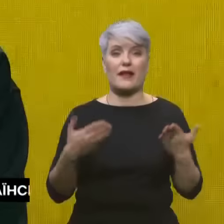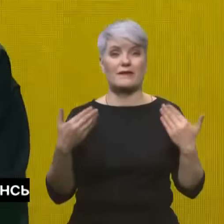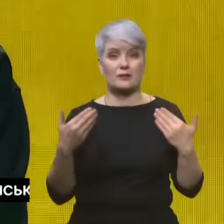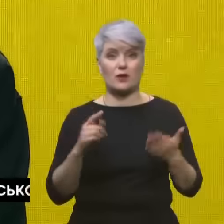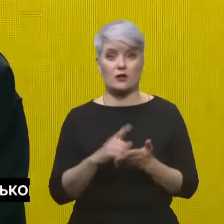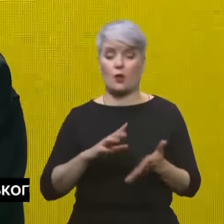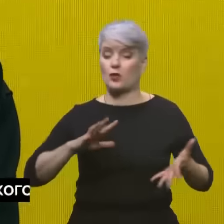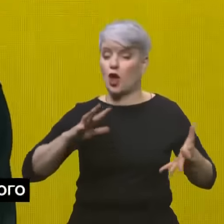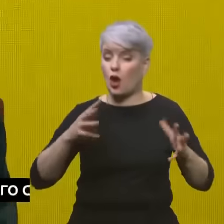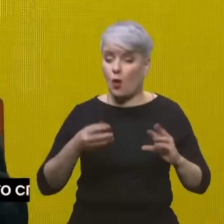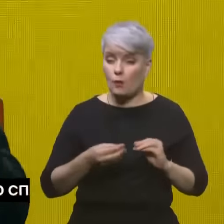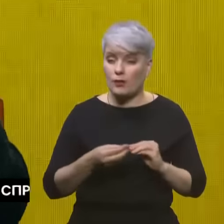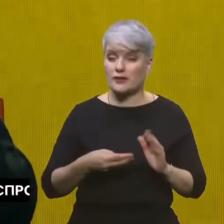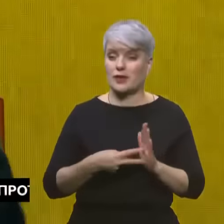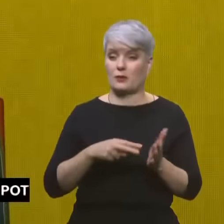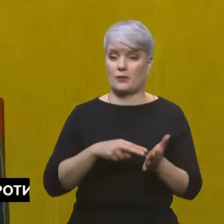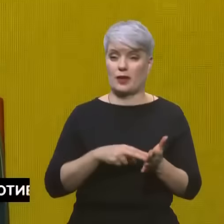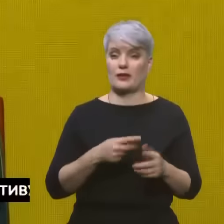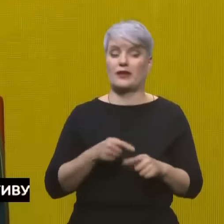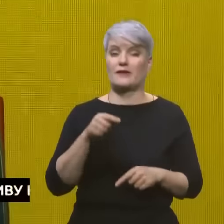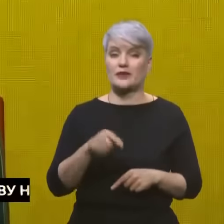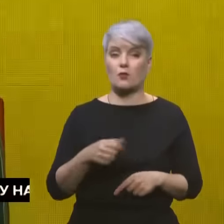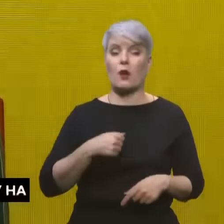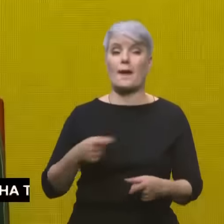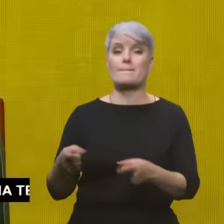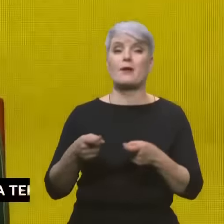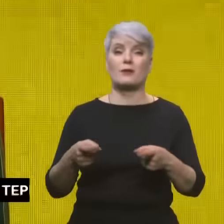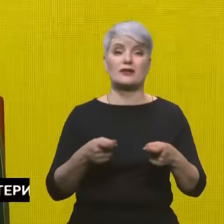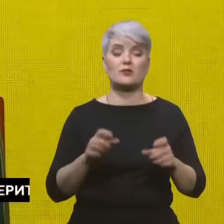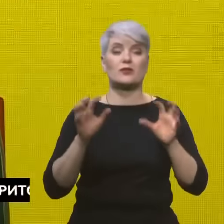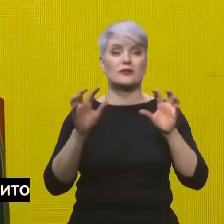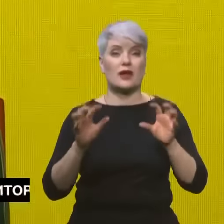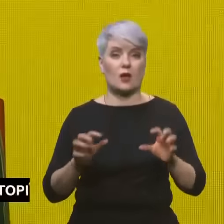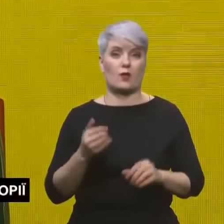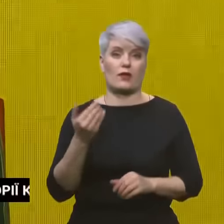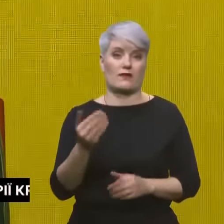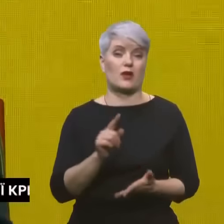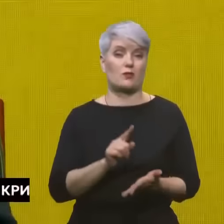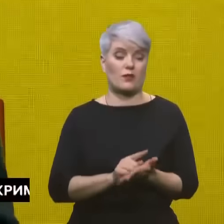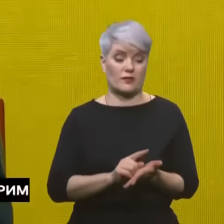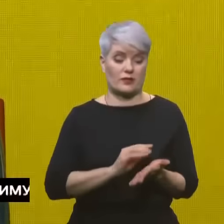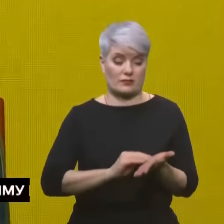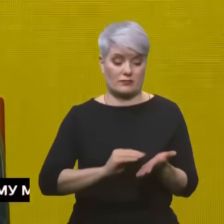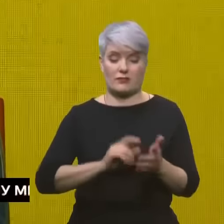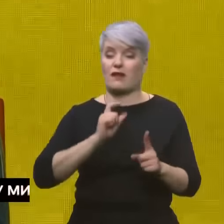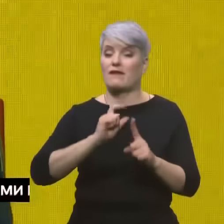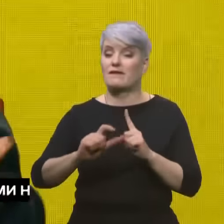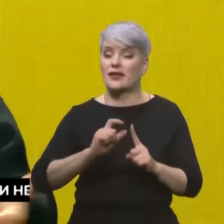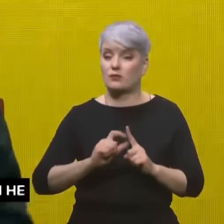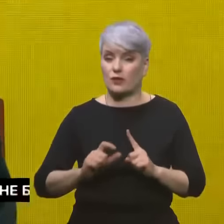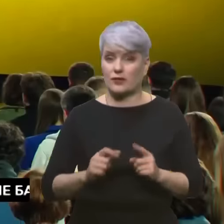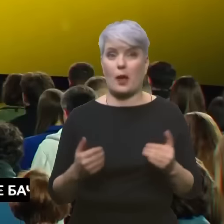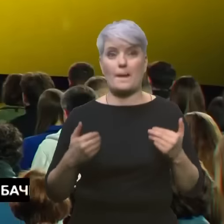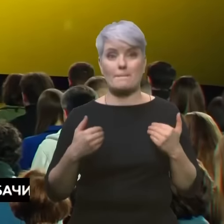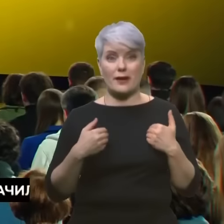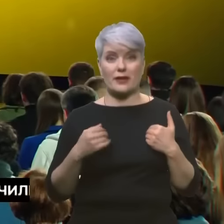бути комплексний план. І в цьому мобілізаційному законі ви повинні надати відповіді мені,